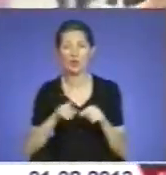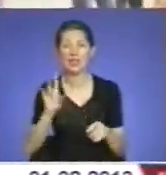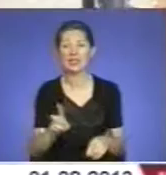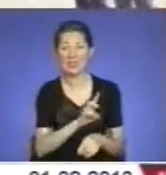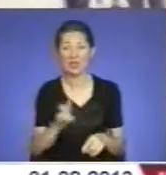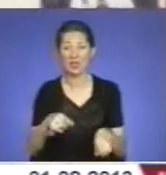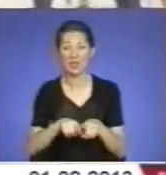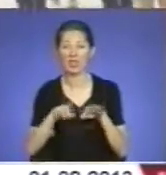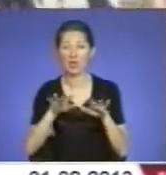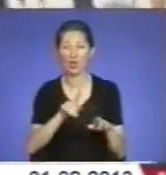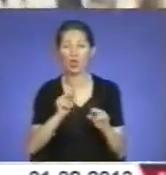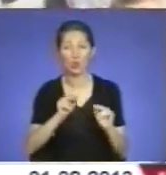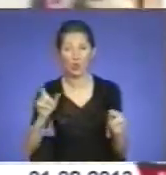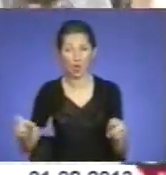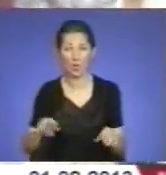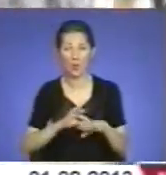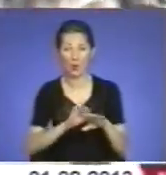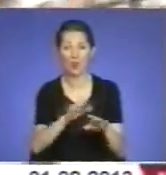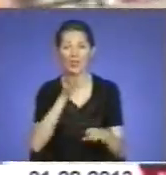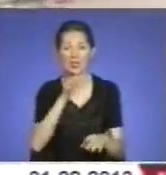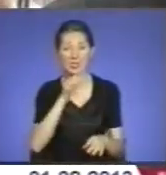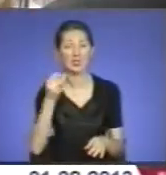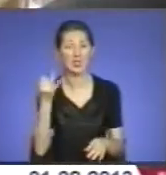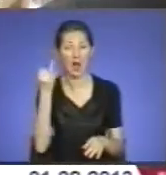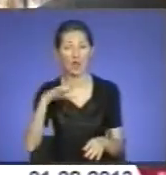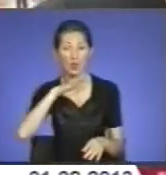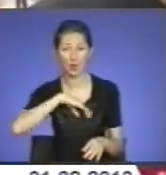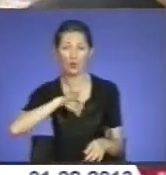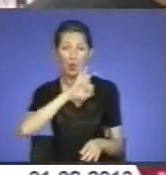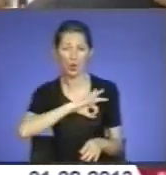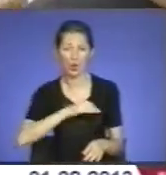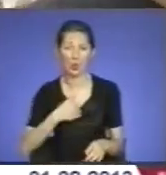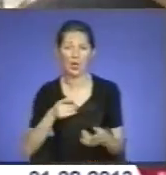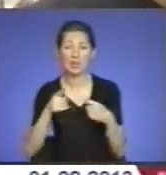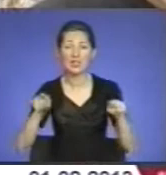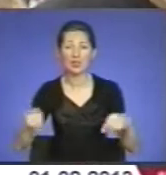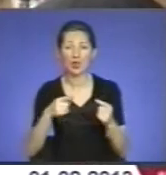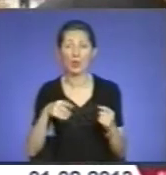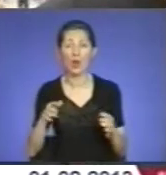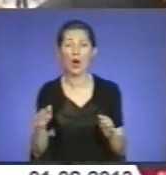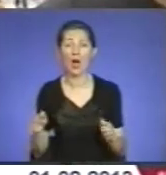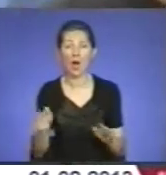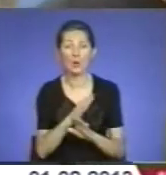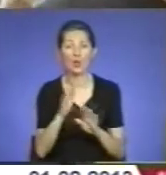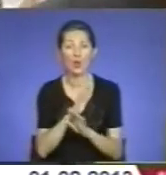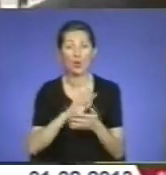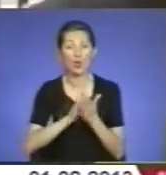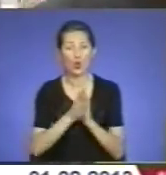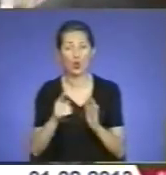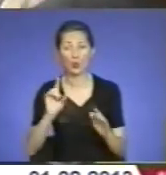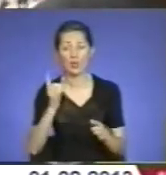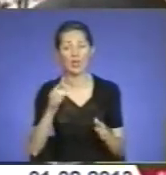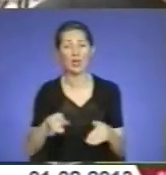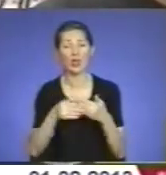щоб школярі провели час цікаво і з духовною користю. Ми створюємо середовище, щоб дитина розкрилася,